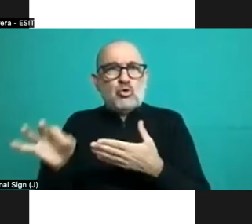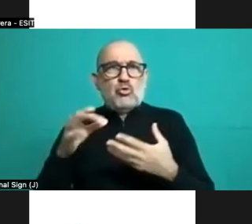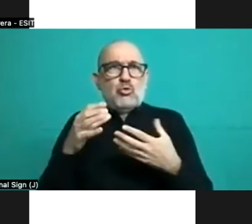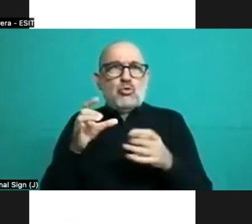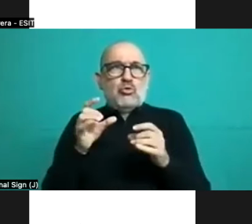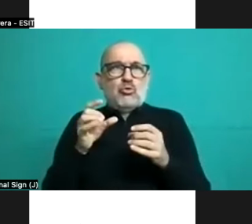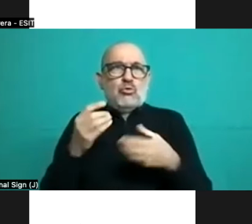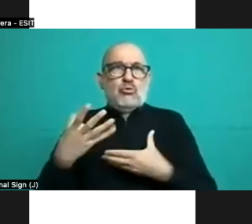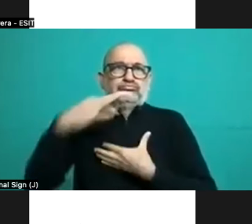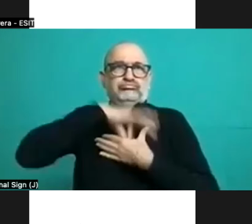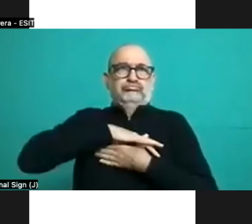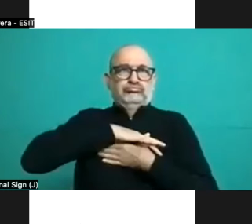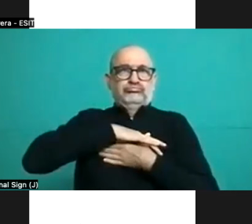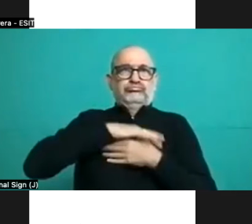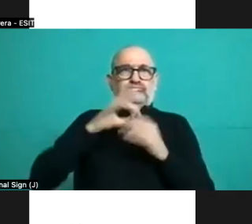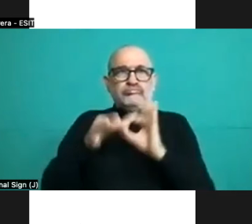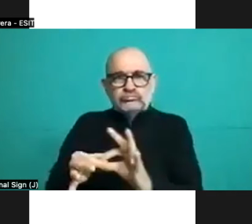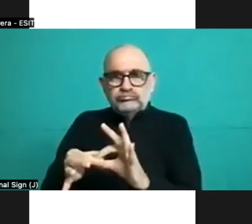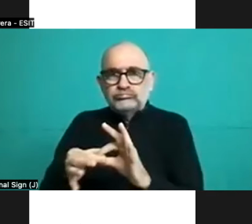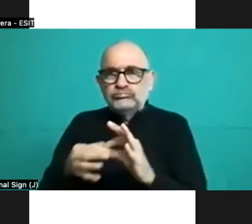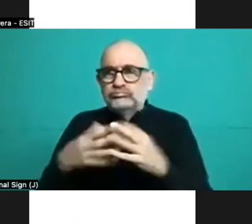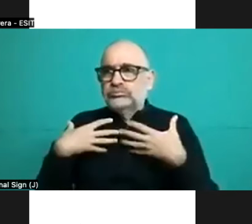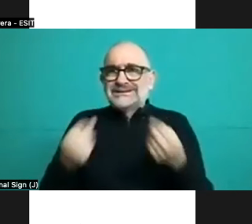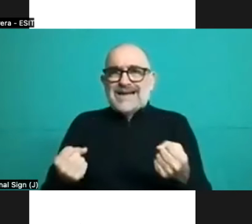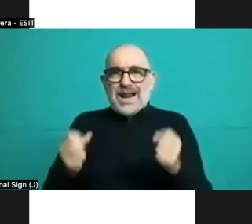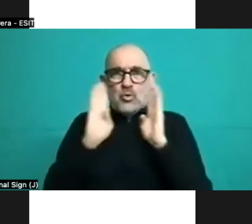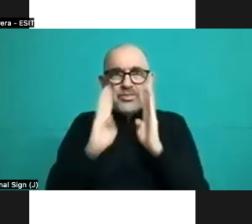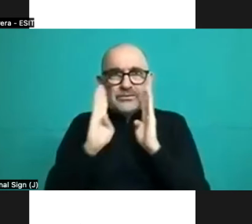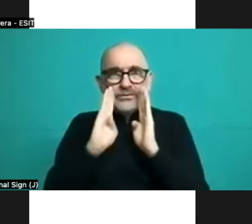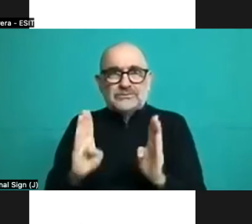Pardon, le son n'est pas très bon. Comment on implique